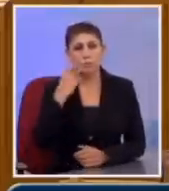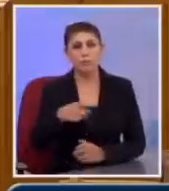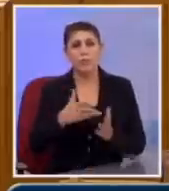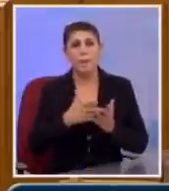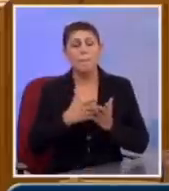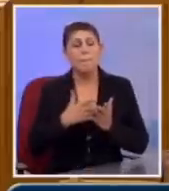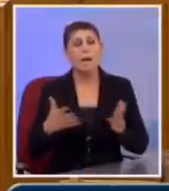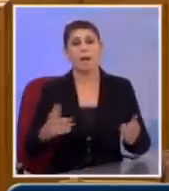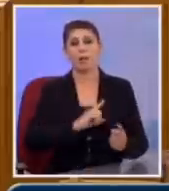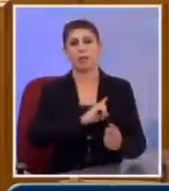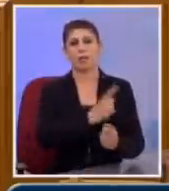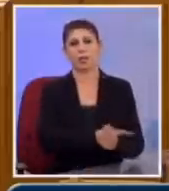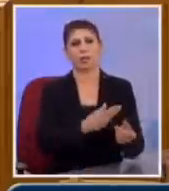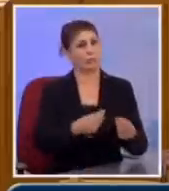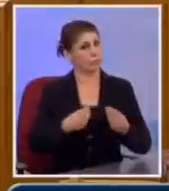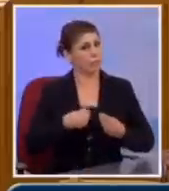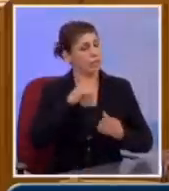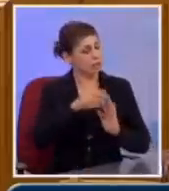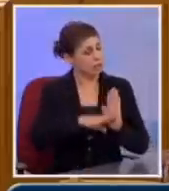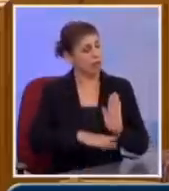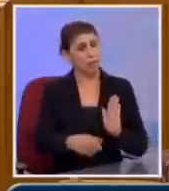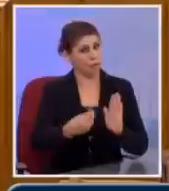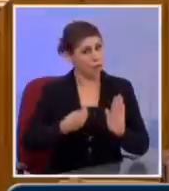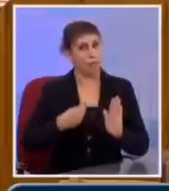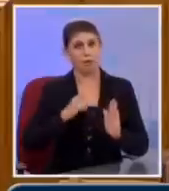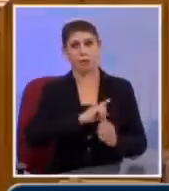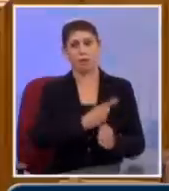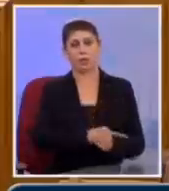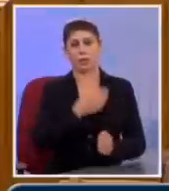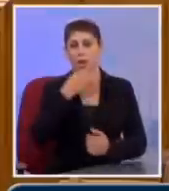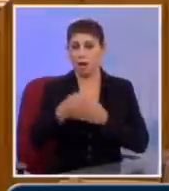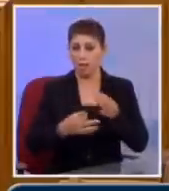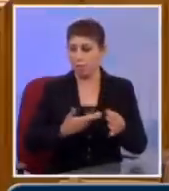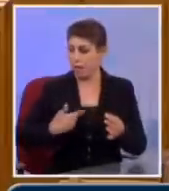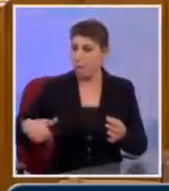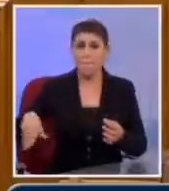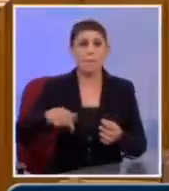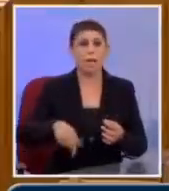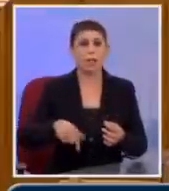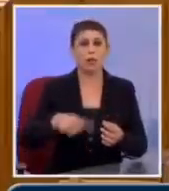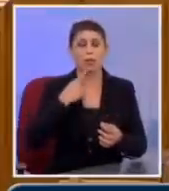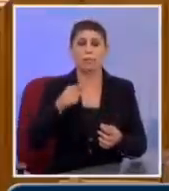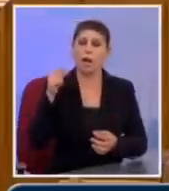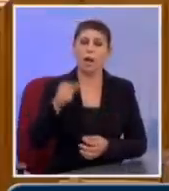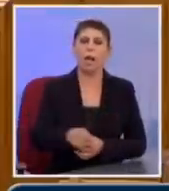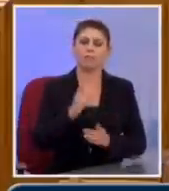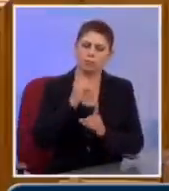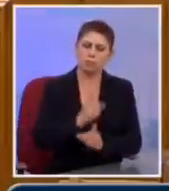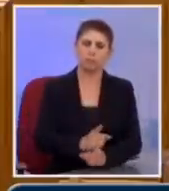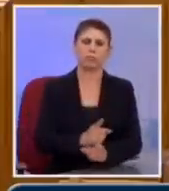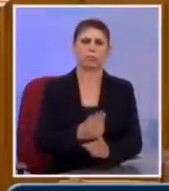μεγάλη δυνατότητα που μας δίνει το Σύνταγμα και να καθορίσουμε εμείς, και αυτός να είναι αποκλειστικά